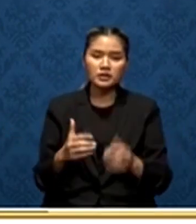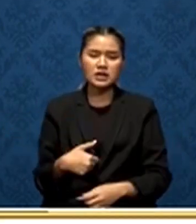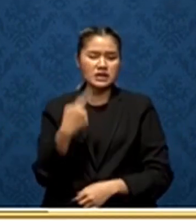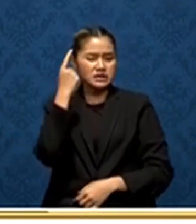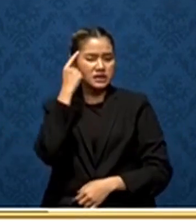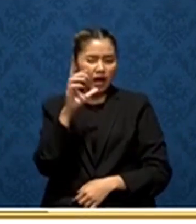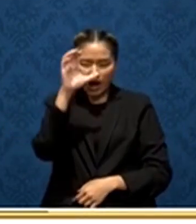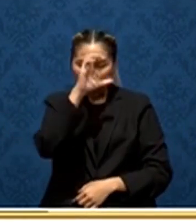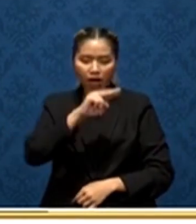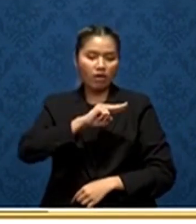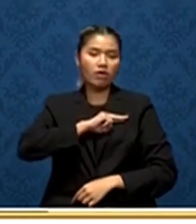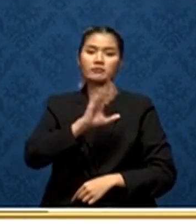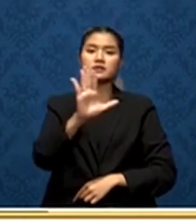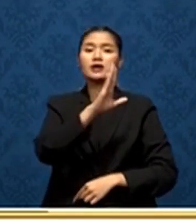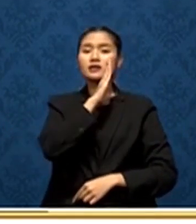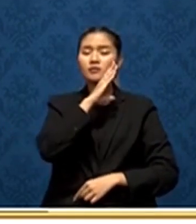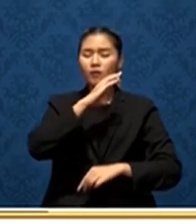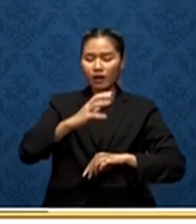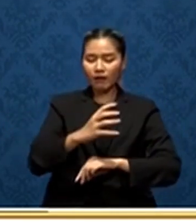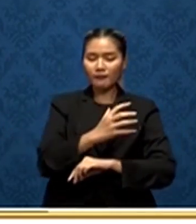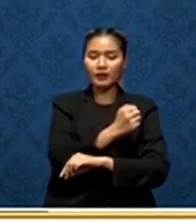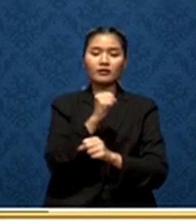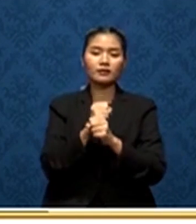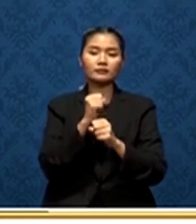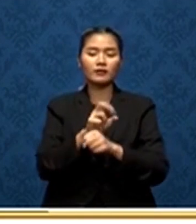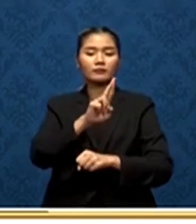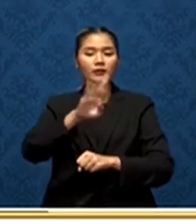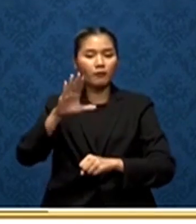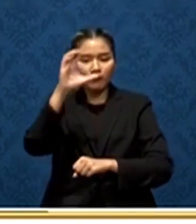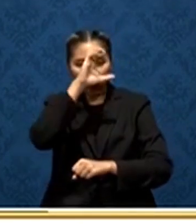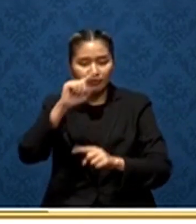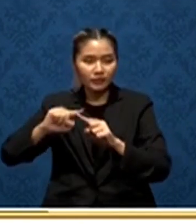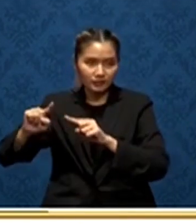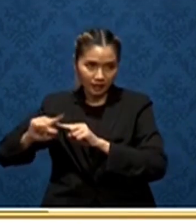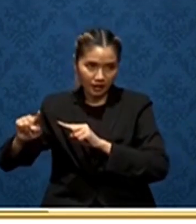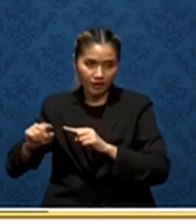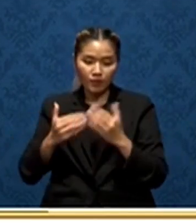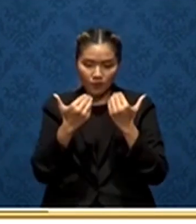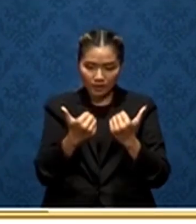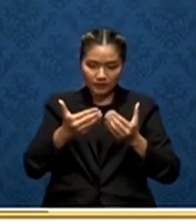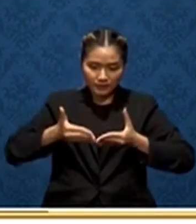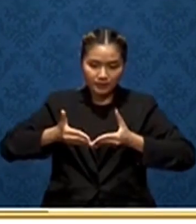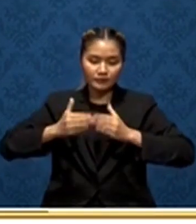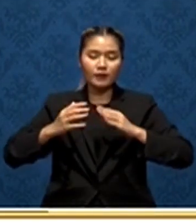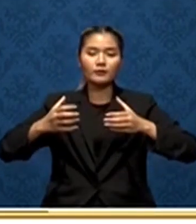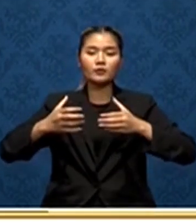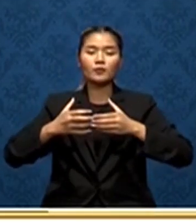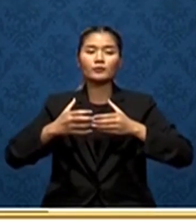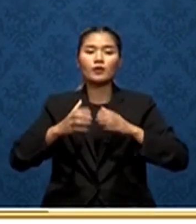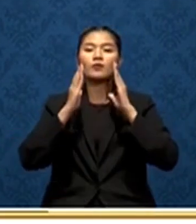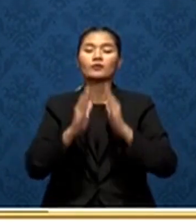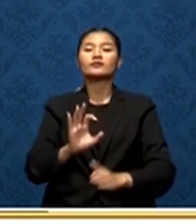เองเมื่อมีอำนาจในการตั้งระบบในการสรรหาจึงได้ตั้งกรรมการสรรหาขึ้นมา